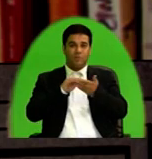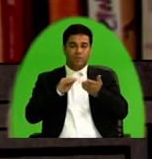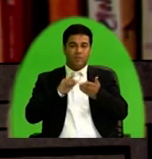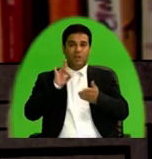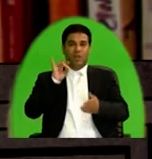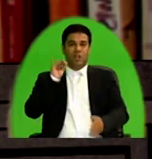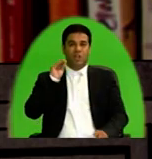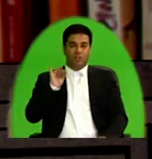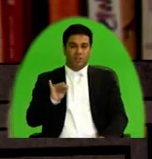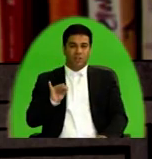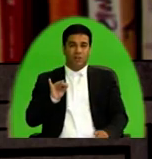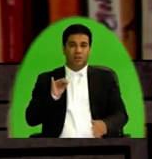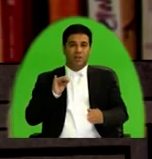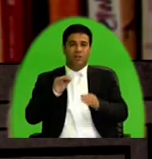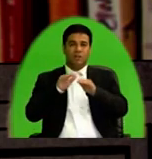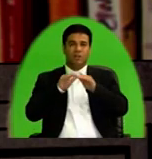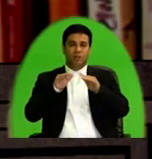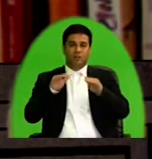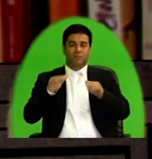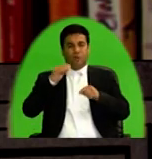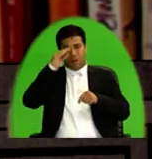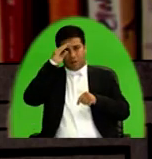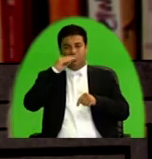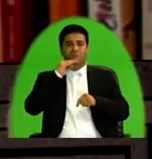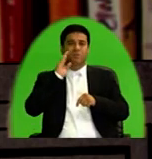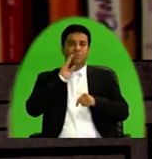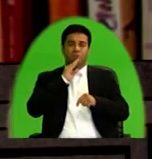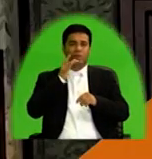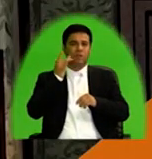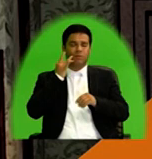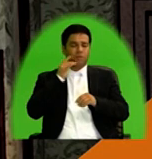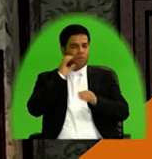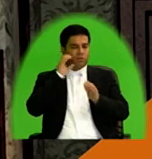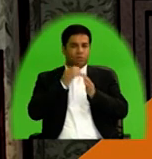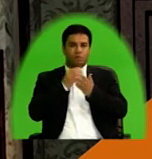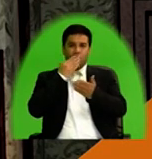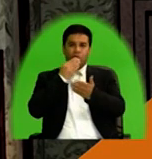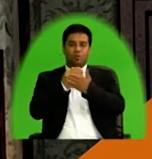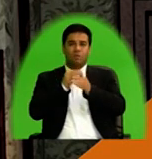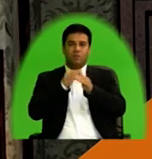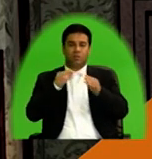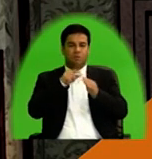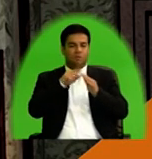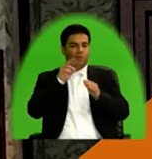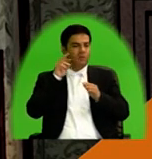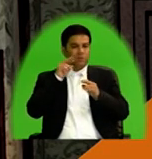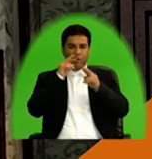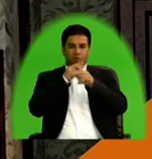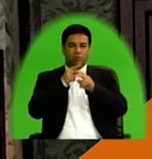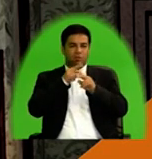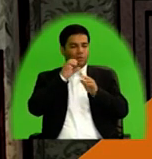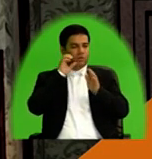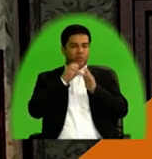письменной речи. Родители не всегда слышат своих детей, не всегда слышат их дефект.